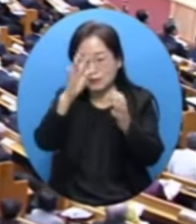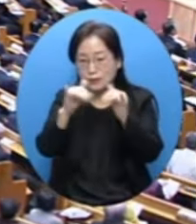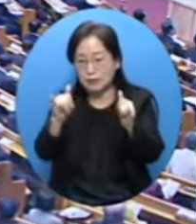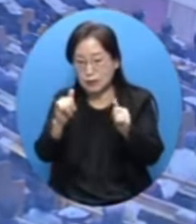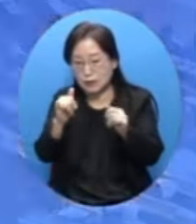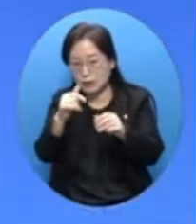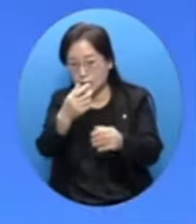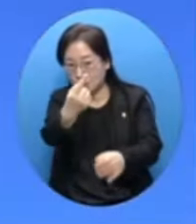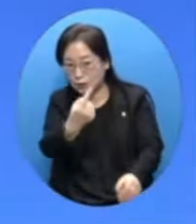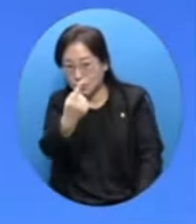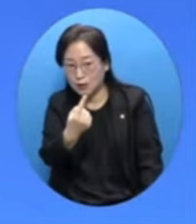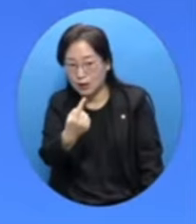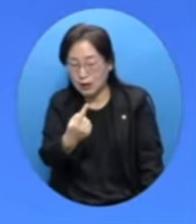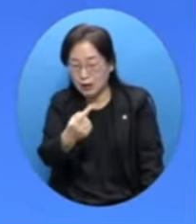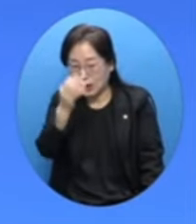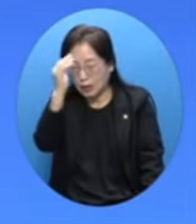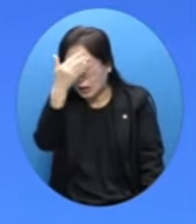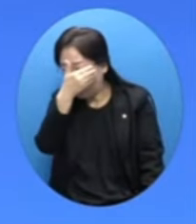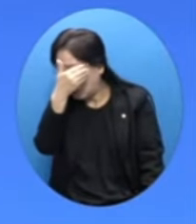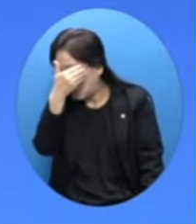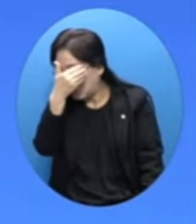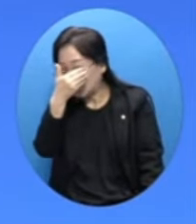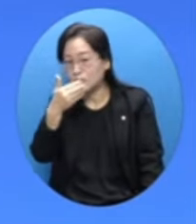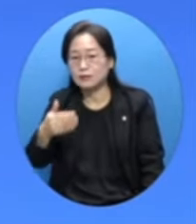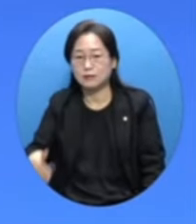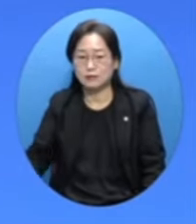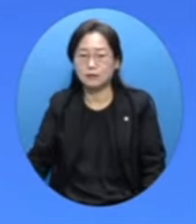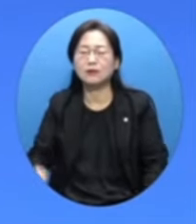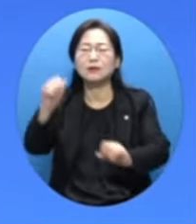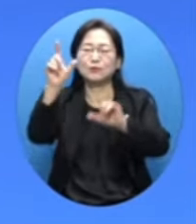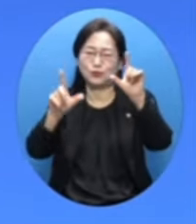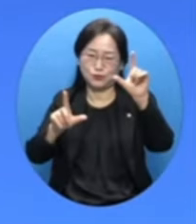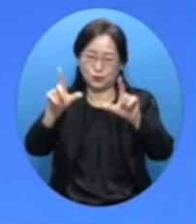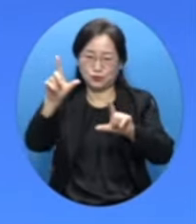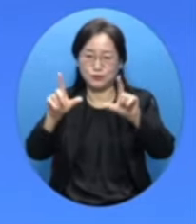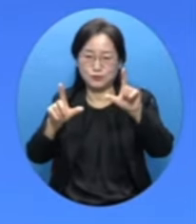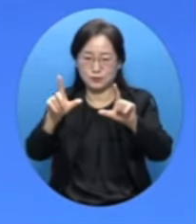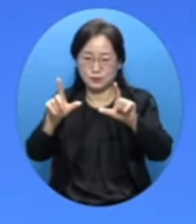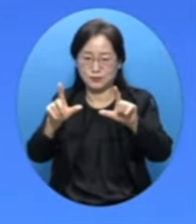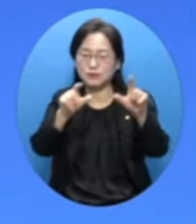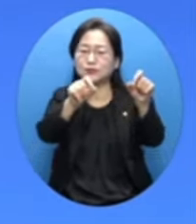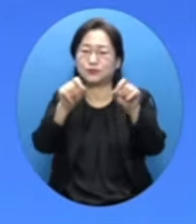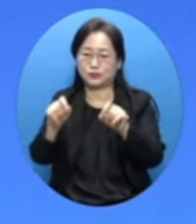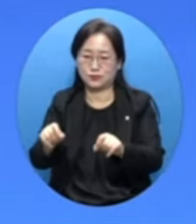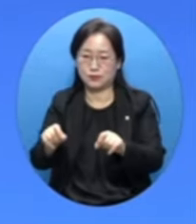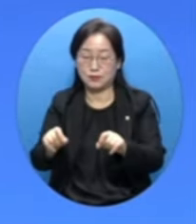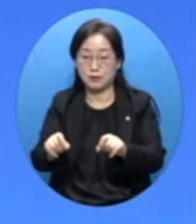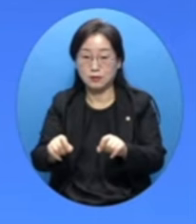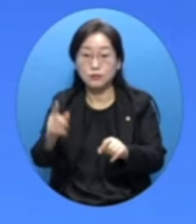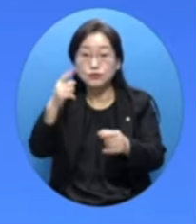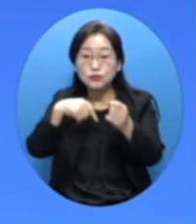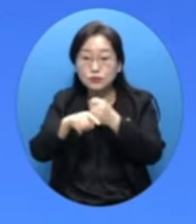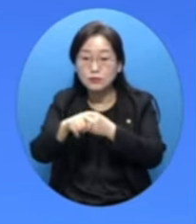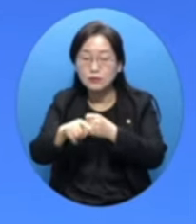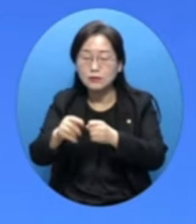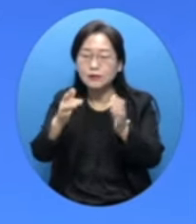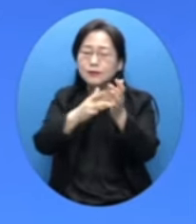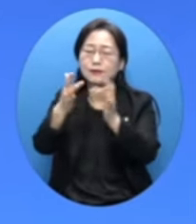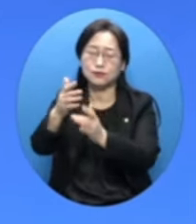때 그들을 보고 얼굴을 가린 그러 모습을 이야기하는데 그만큼 예수님의